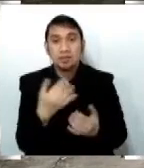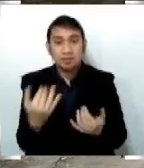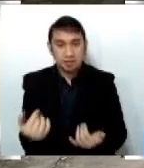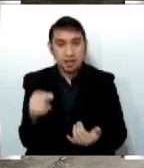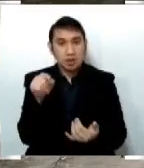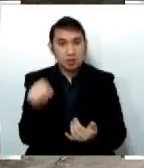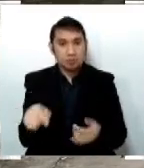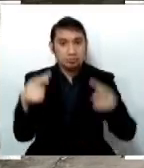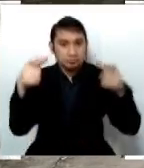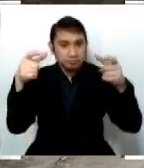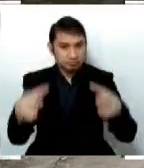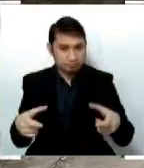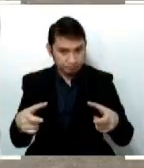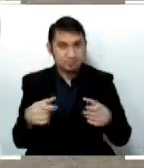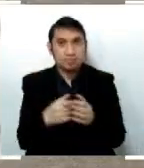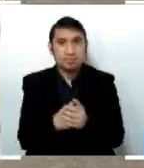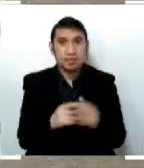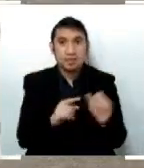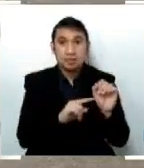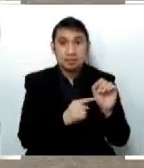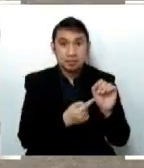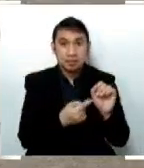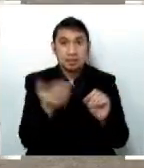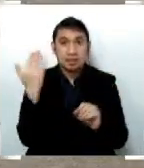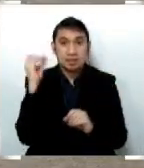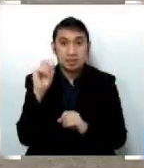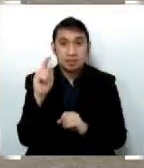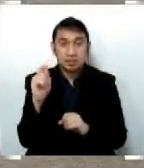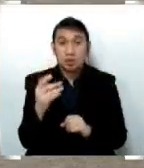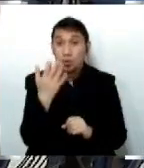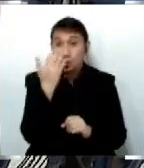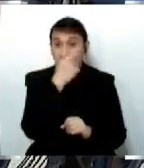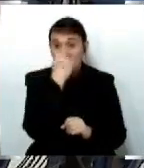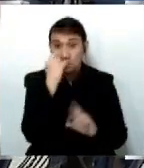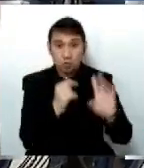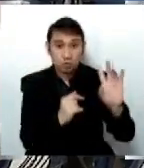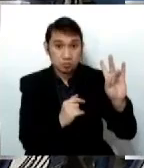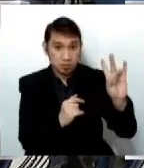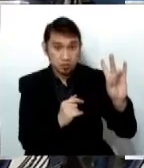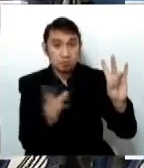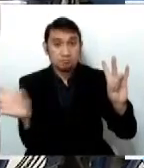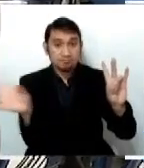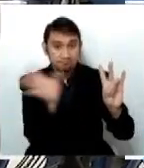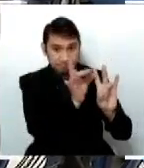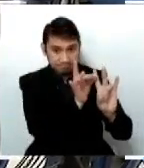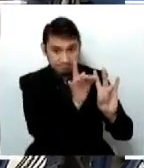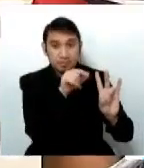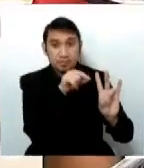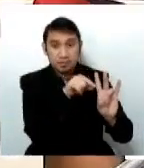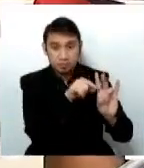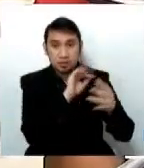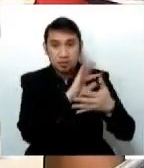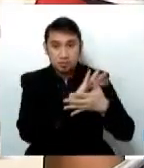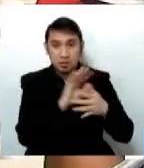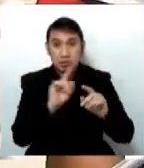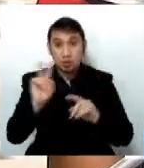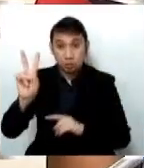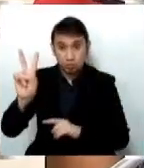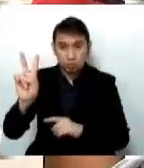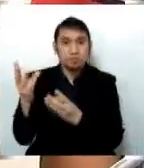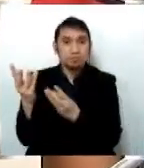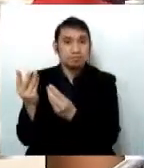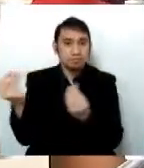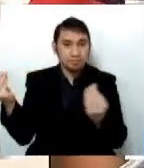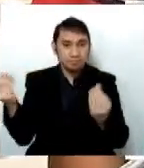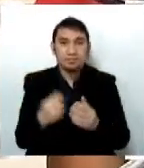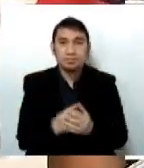concern lockdown mula nitong Sabado. Pito ang nagpositibo sa COVID dito pero gumaling na ang dalawa. Ang kwento po nila